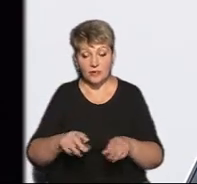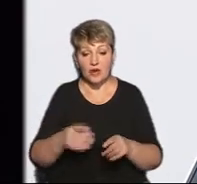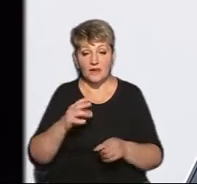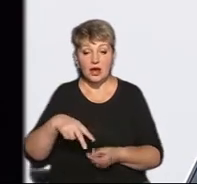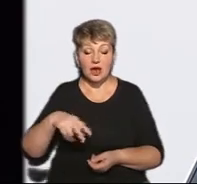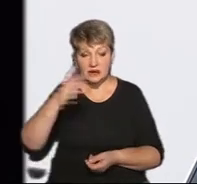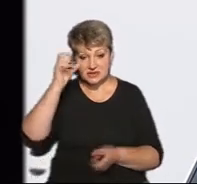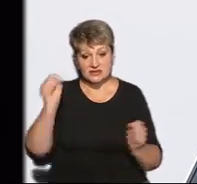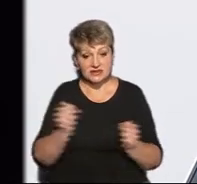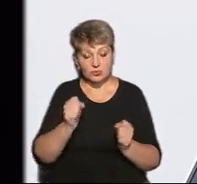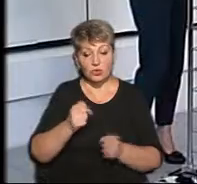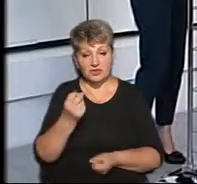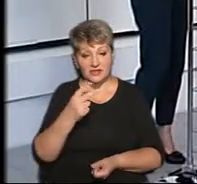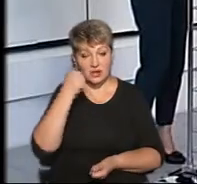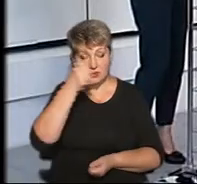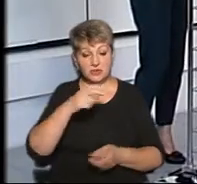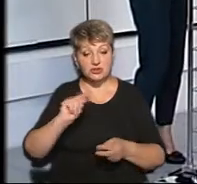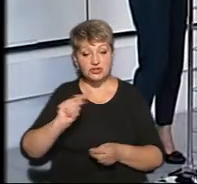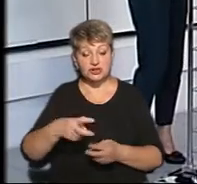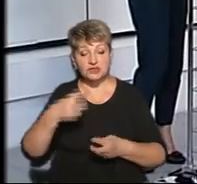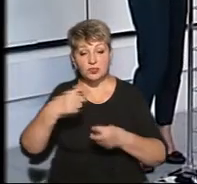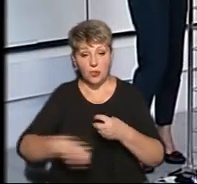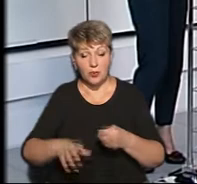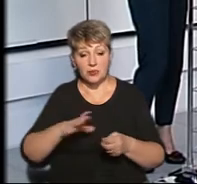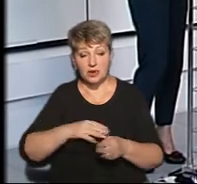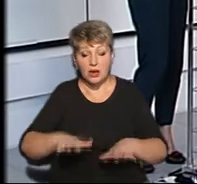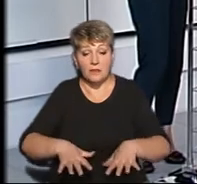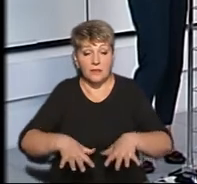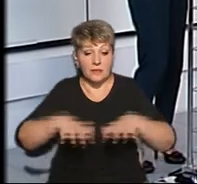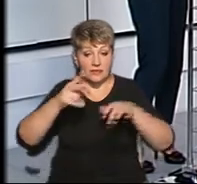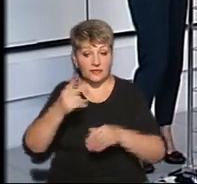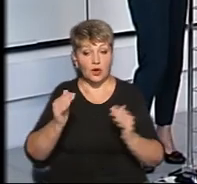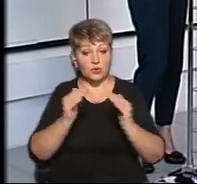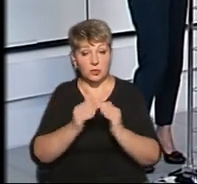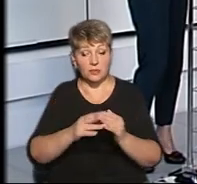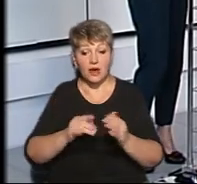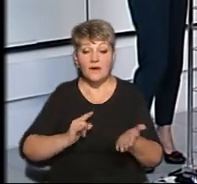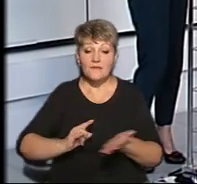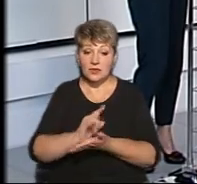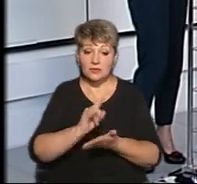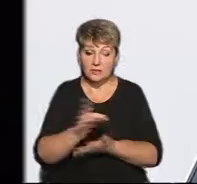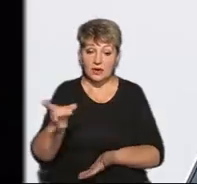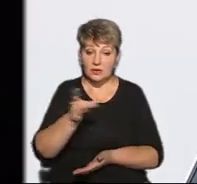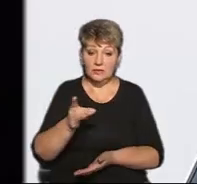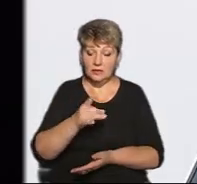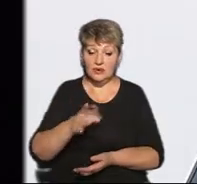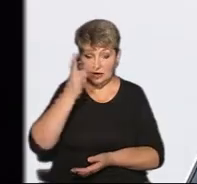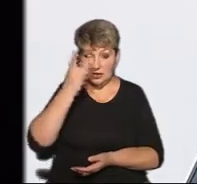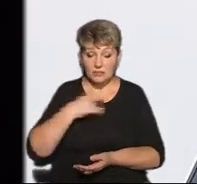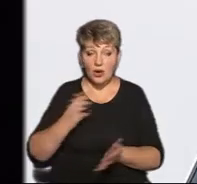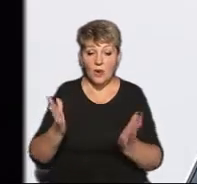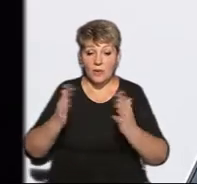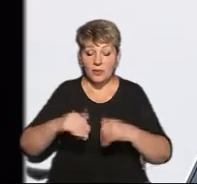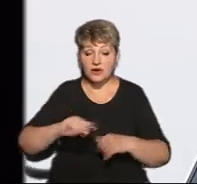У лютому 2019 року через порив колектора на околиці Черкас підтопило 2 будинки. В південно-західному мікрорайоні Черкас в липні обвалився